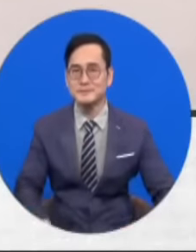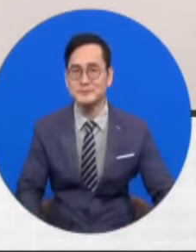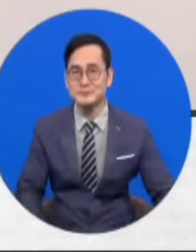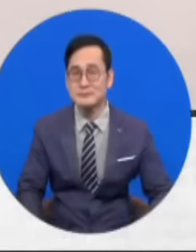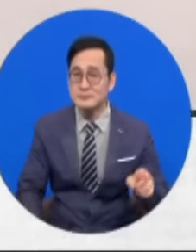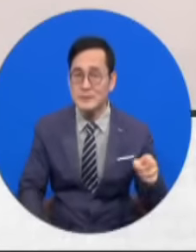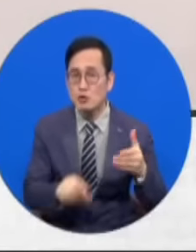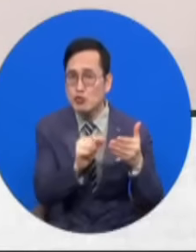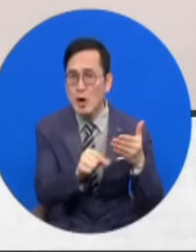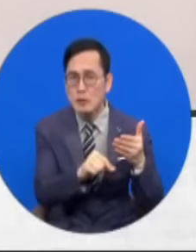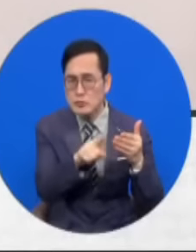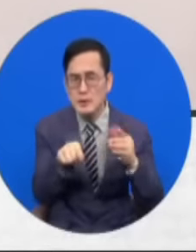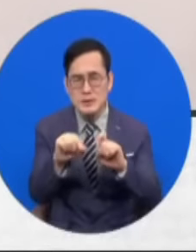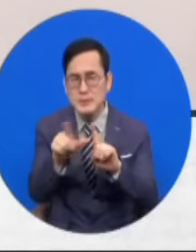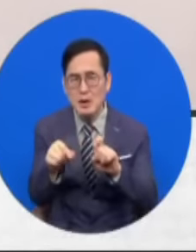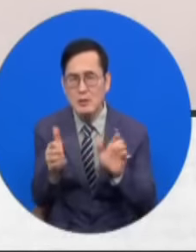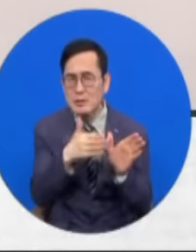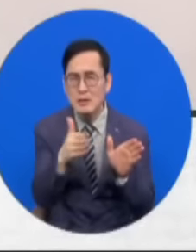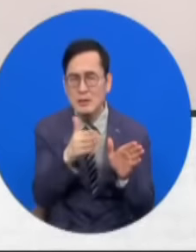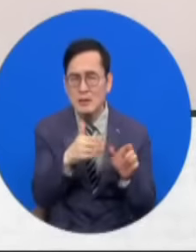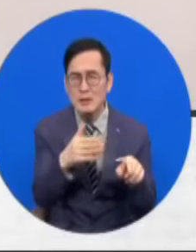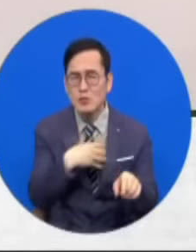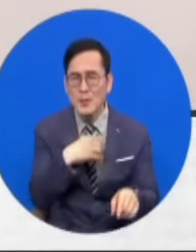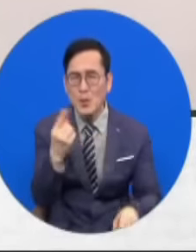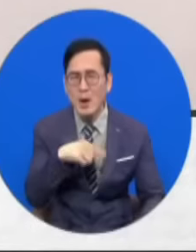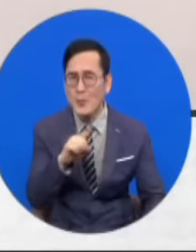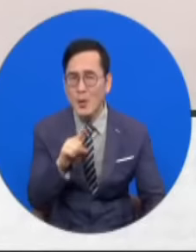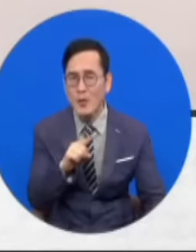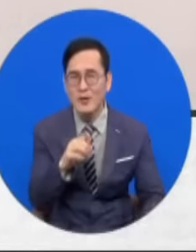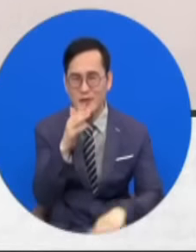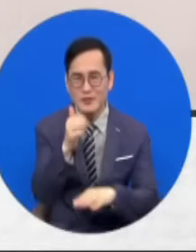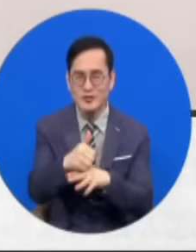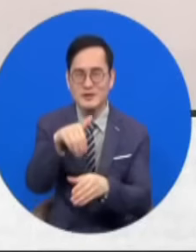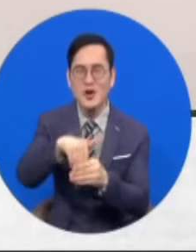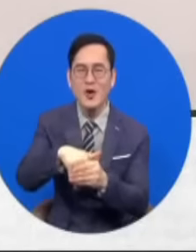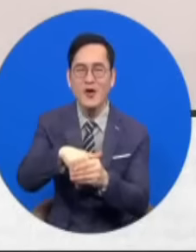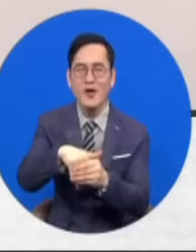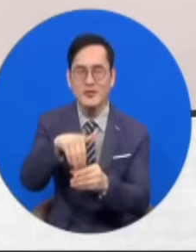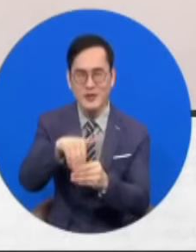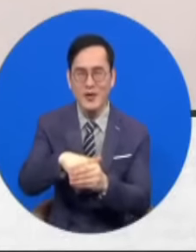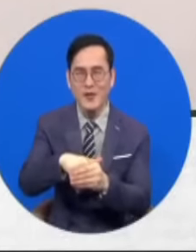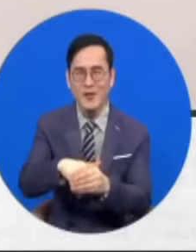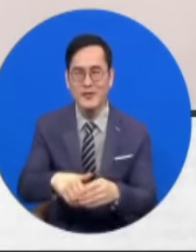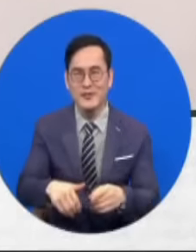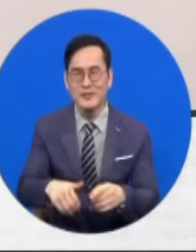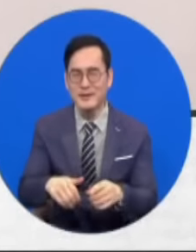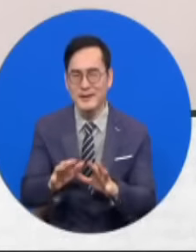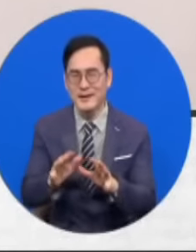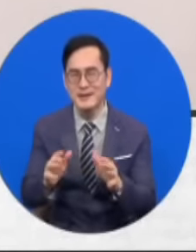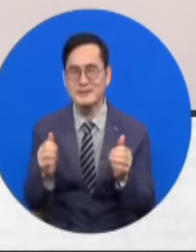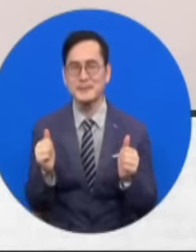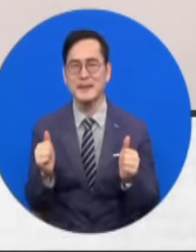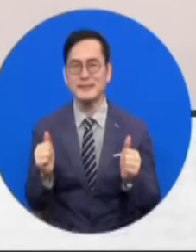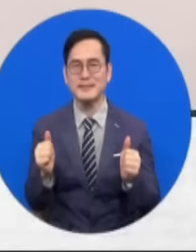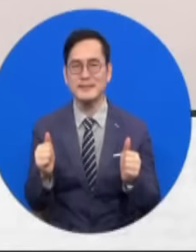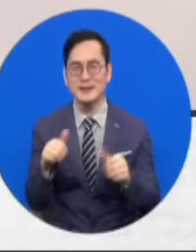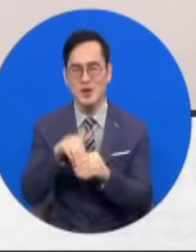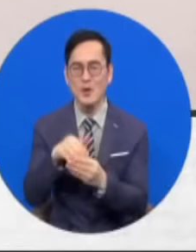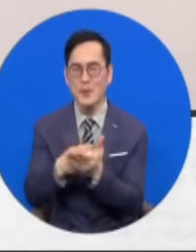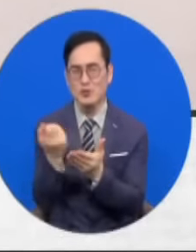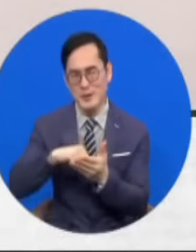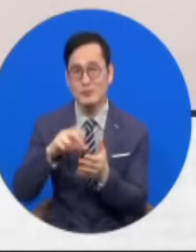있잖아 그건 더 이상 끌 수 없을 거예요 그래서 이거 자체가 유죄판결이 난다고 이제 한동은 후보는